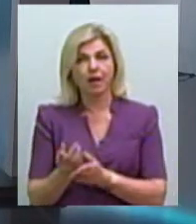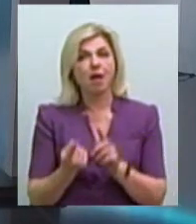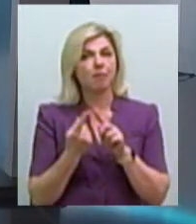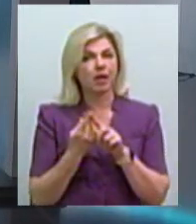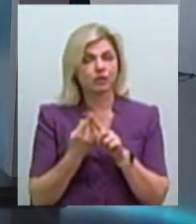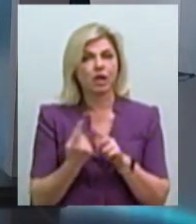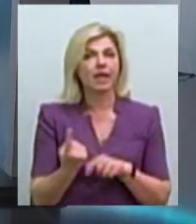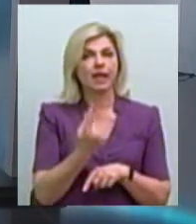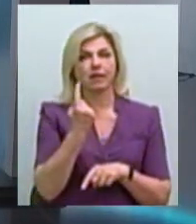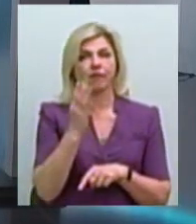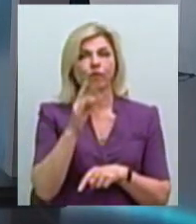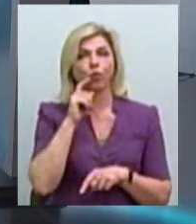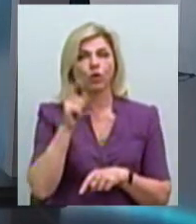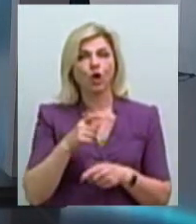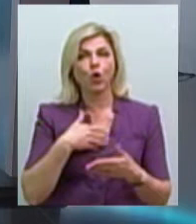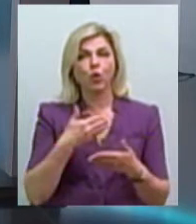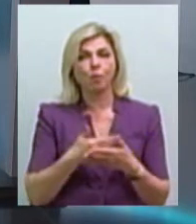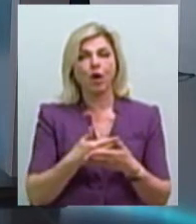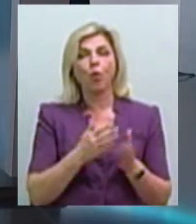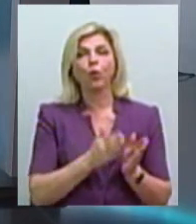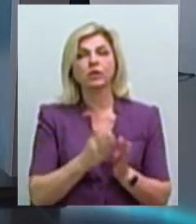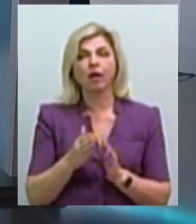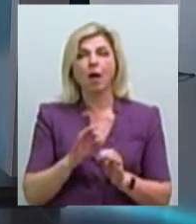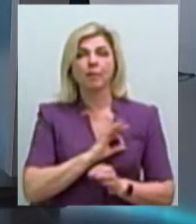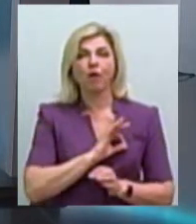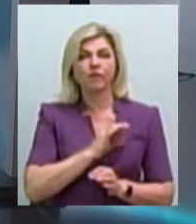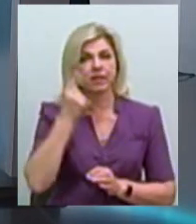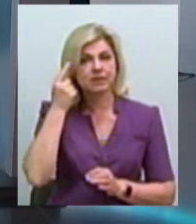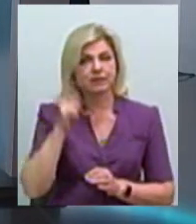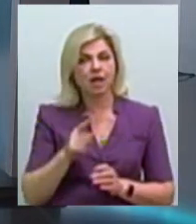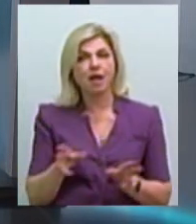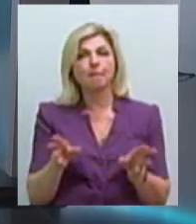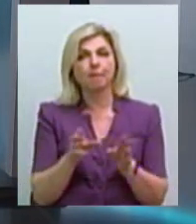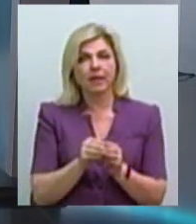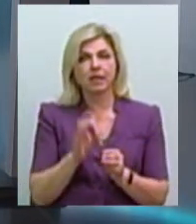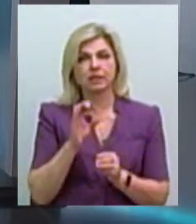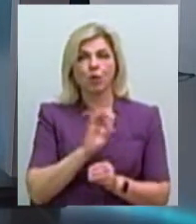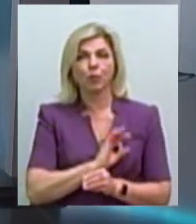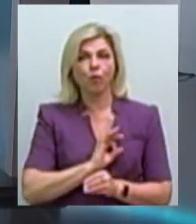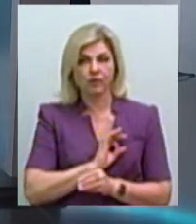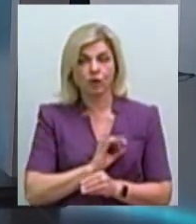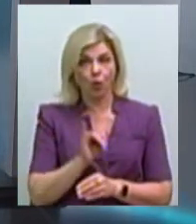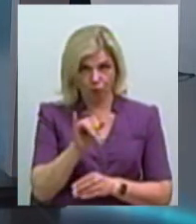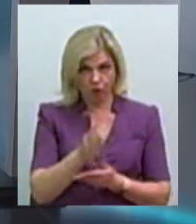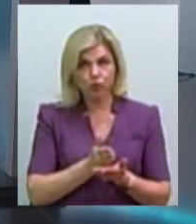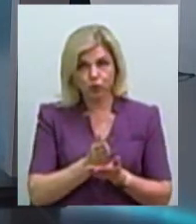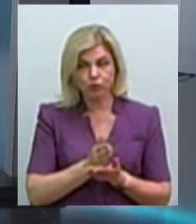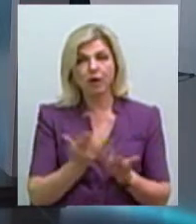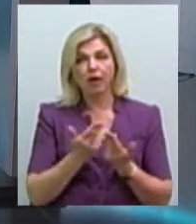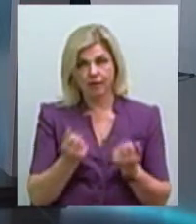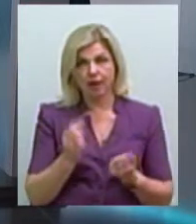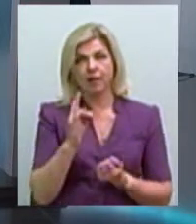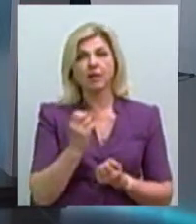нас єдиний в Україні громадський університет правових знань спільно з профспілками. У вас це в службі? Національна служба разом